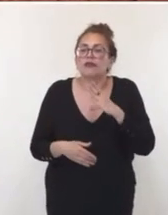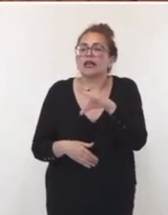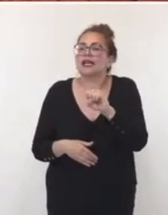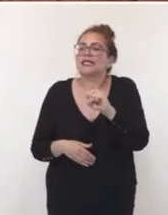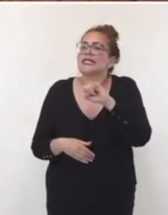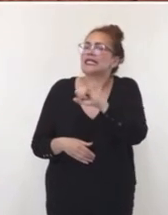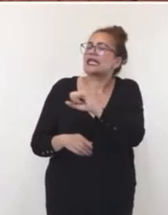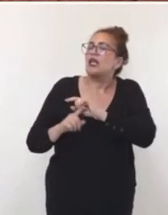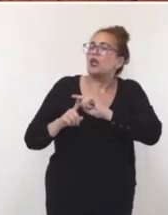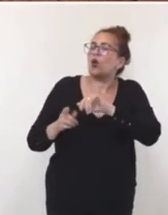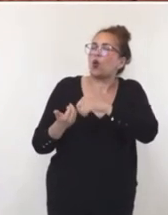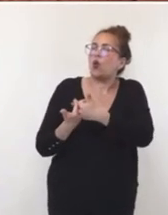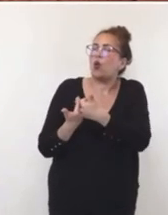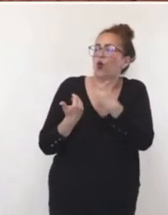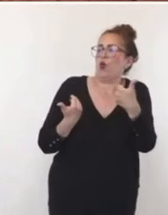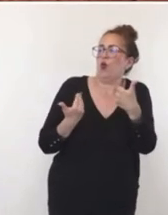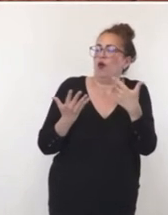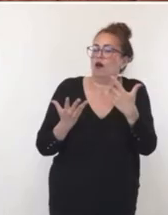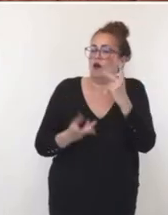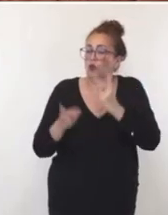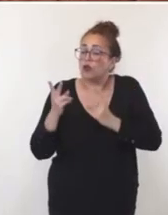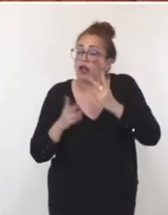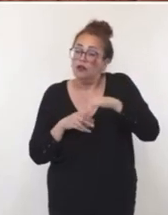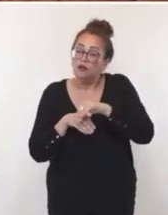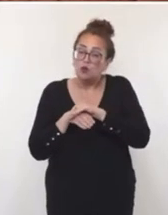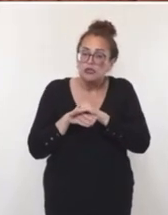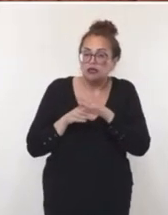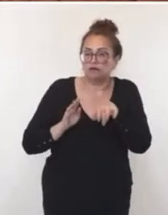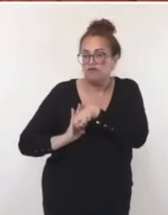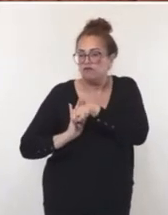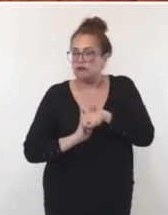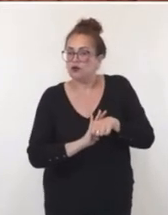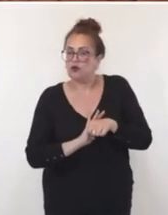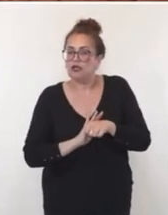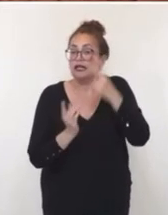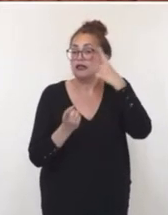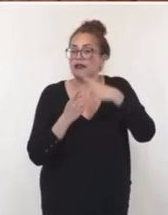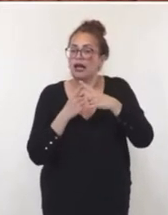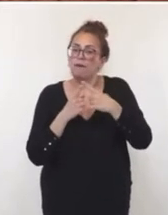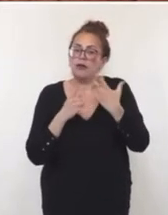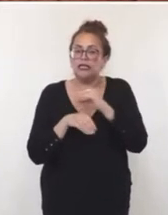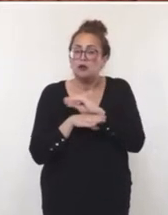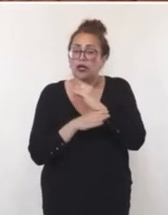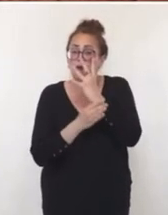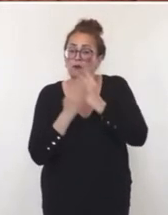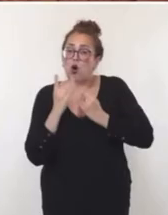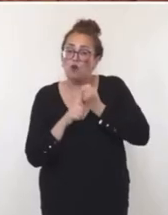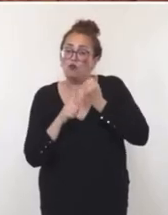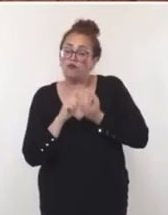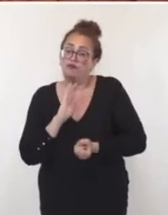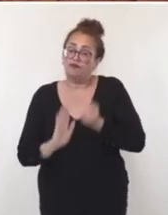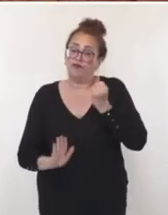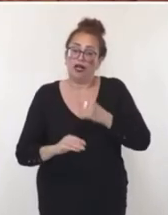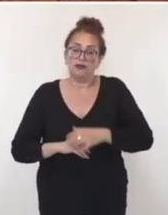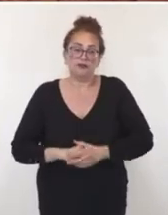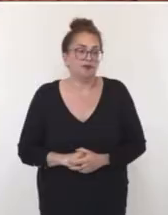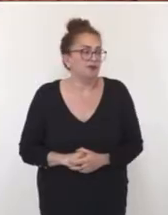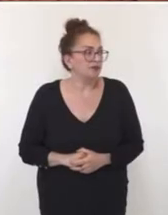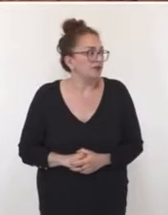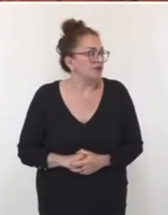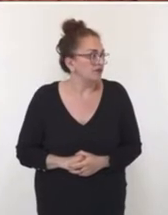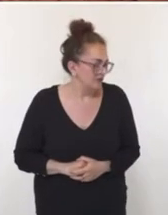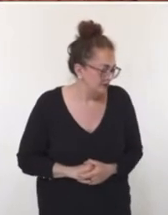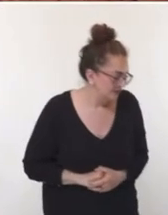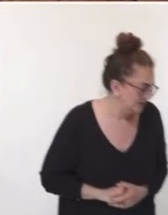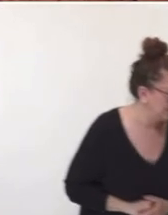concrètement aussi la priorité politique que représente la lutte contre l'insécurité. Je voudrais en profiter pour quand même, puisque